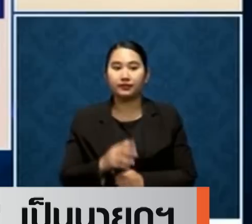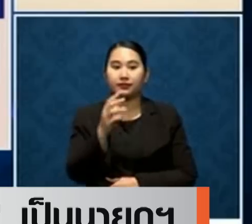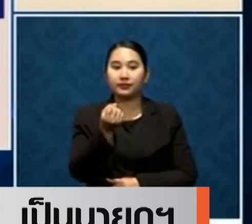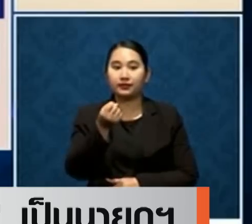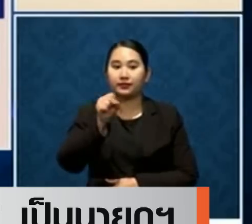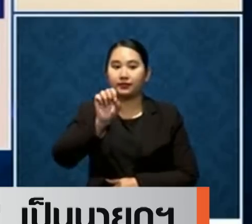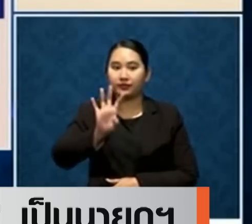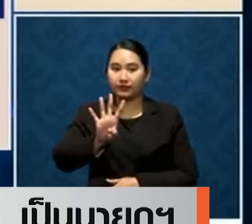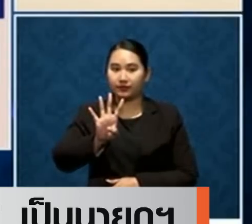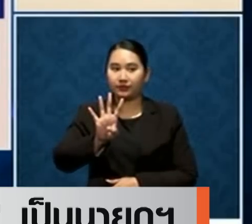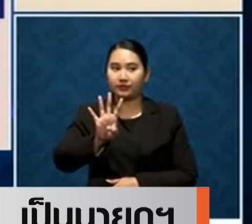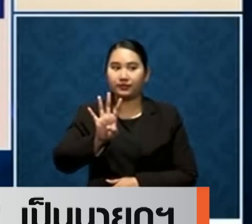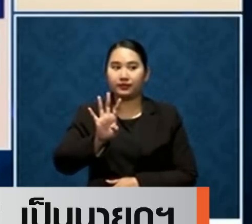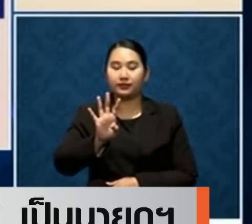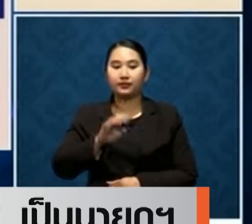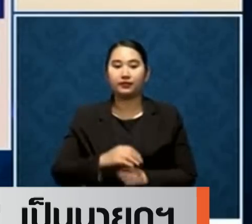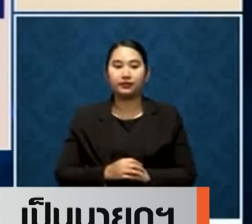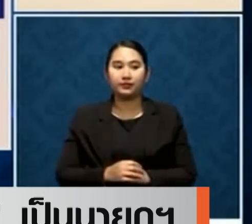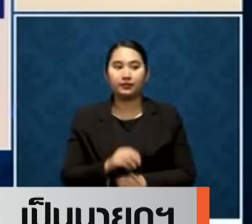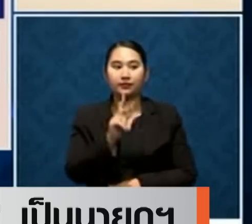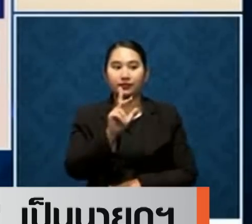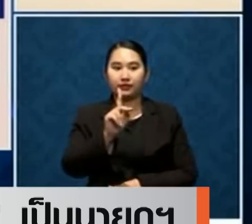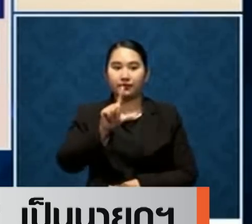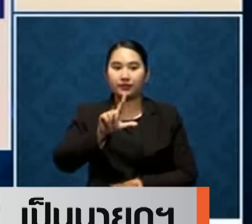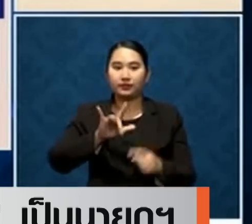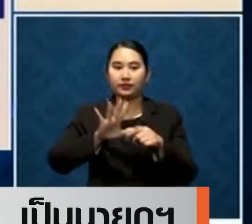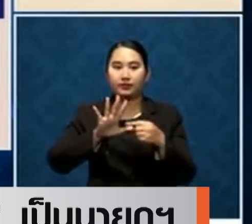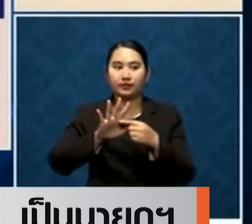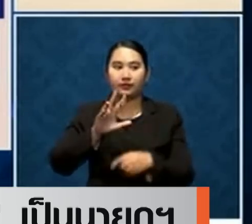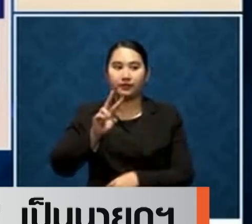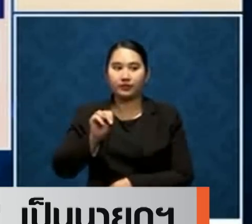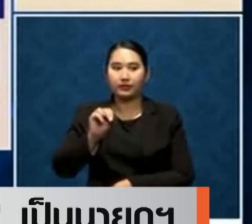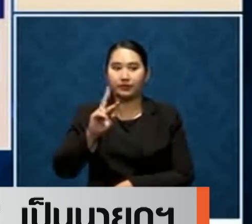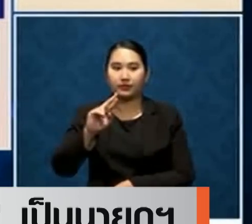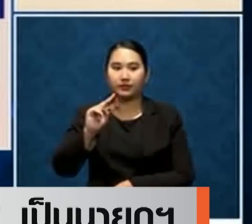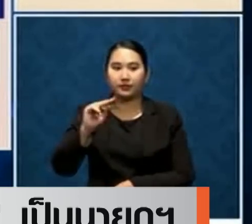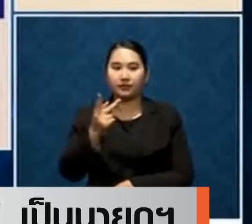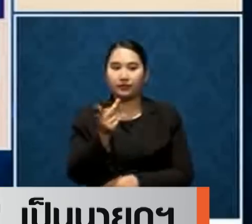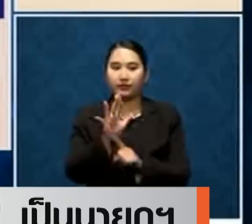14นายกล้านรงค์จันทิก เห็นชอบครับ